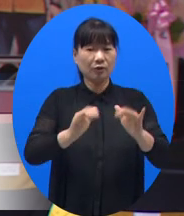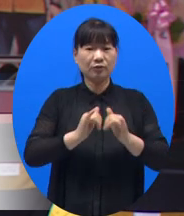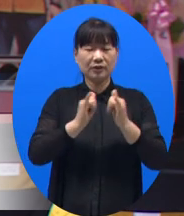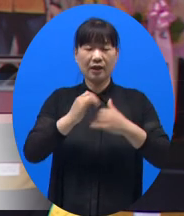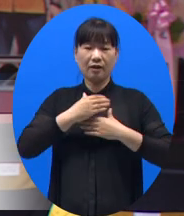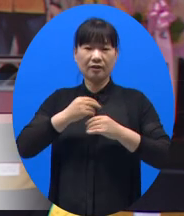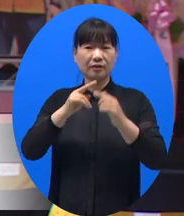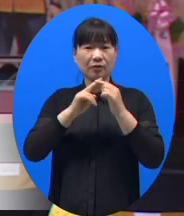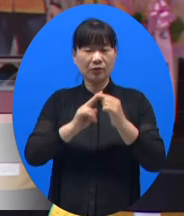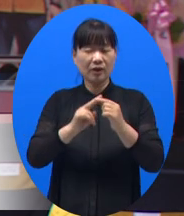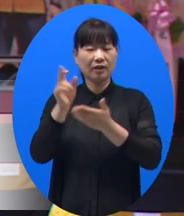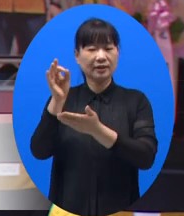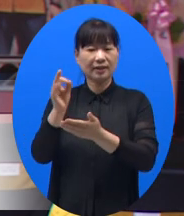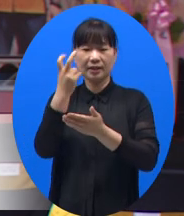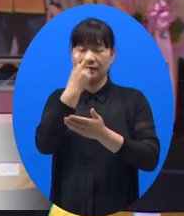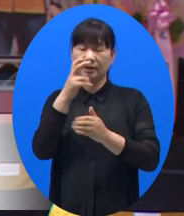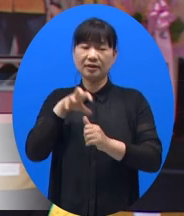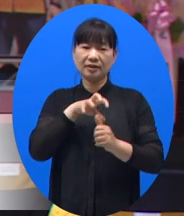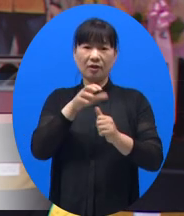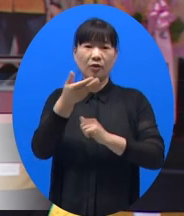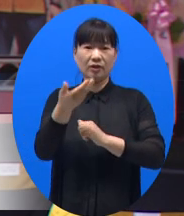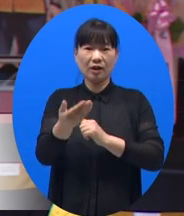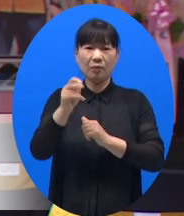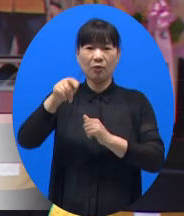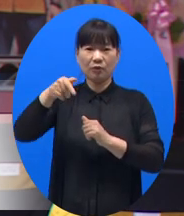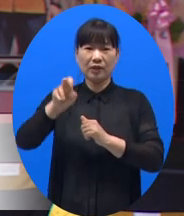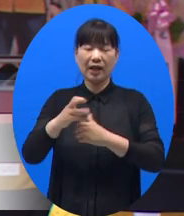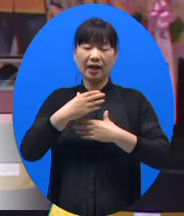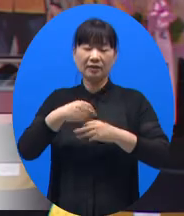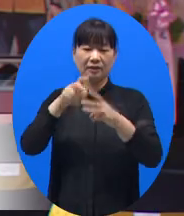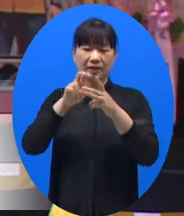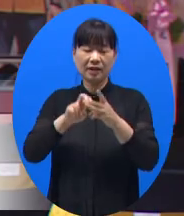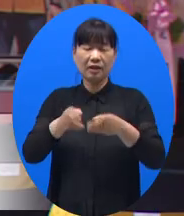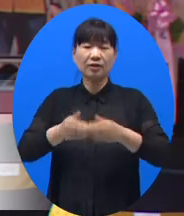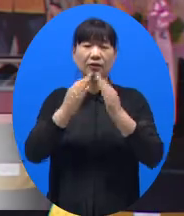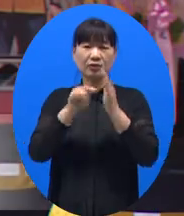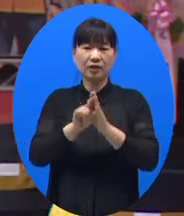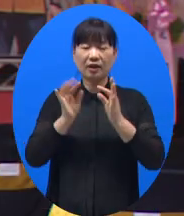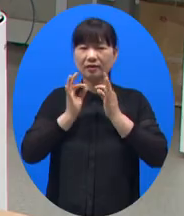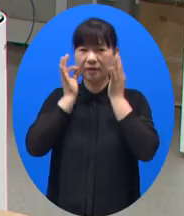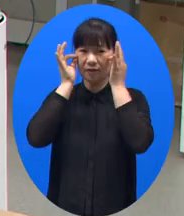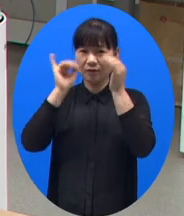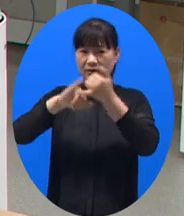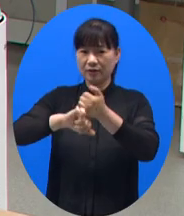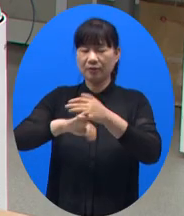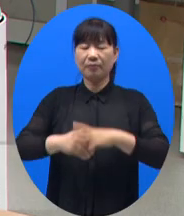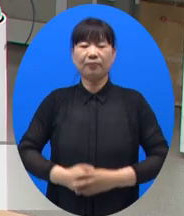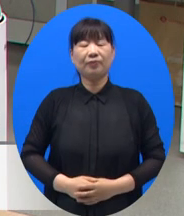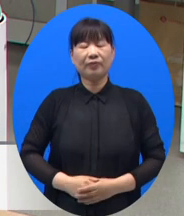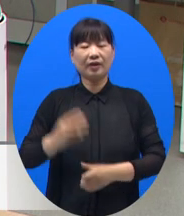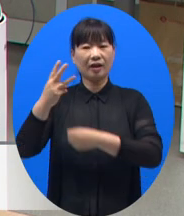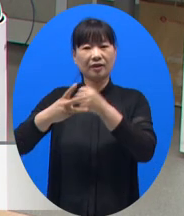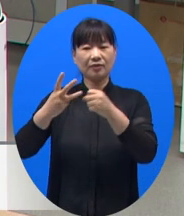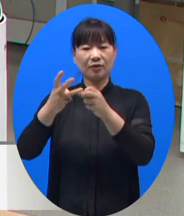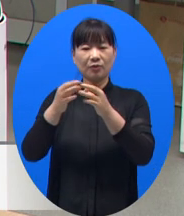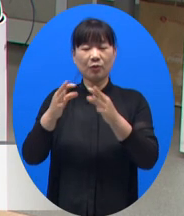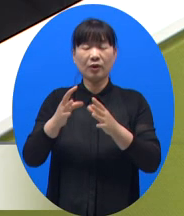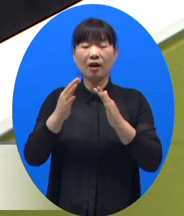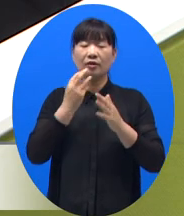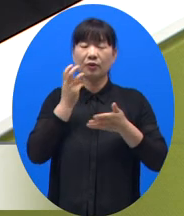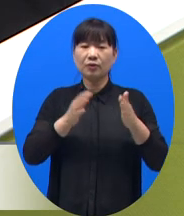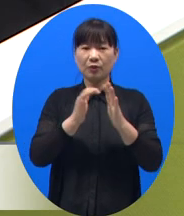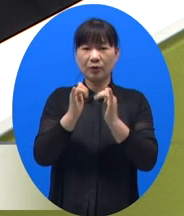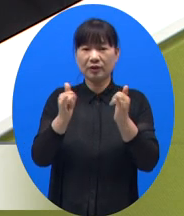국민의 안전과 재산을 지킬 수 있는 목감 안전센터가 되도록 최선을 다하겠습니다. 최근 3년간 경기도